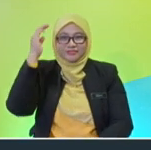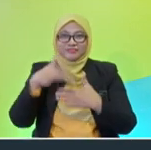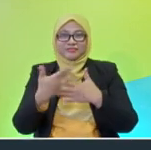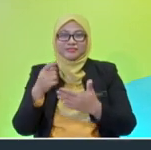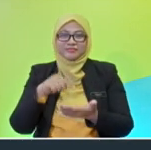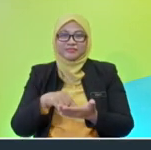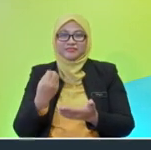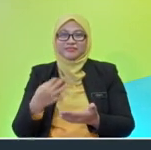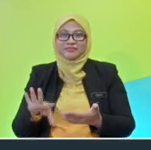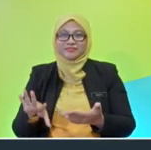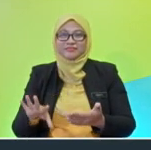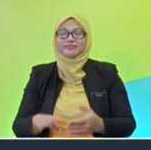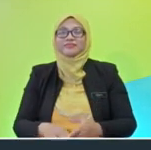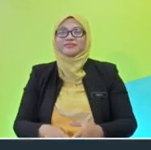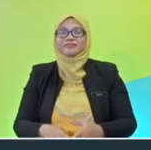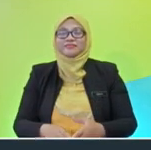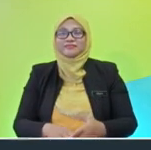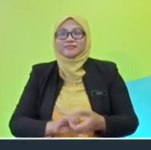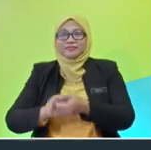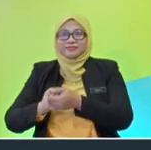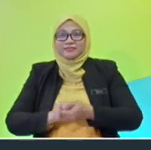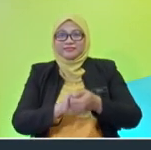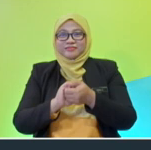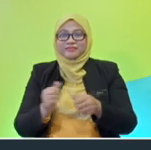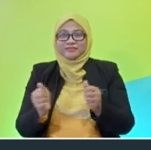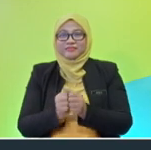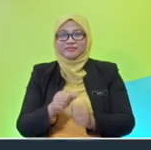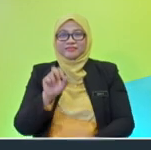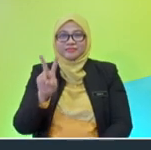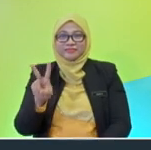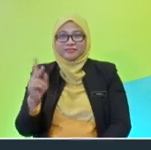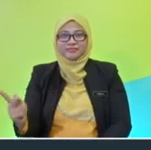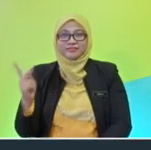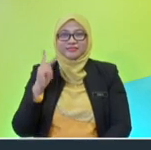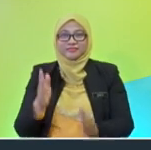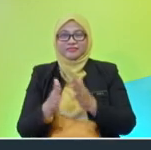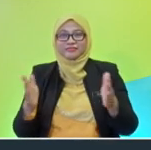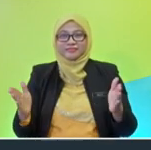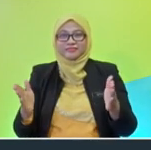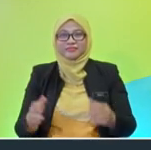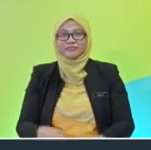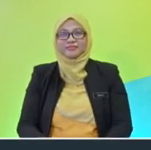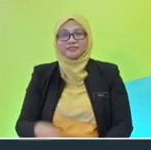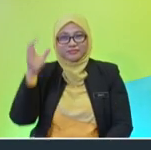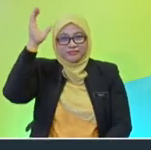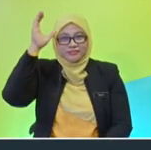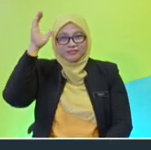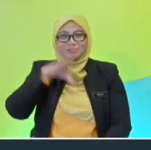telah menjalinkan hubungan diplomatik dengan dua kuasa pada ketiga itu yaitu Cina dan juga India